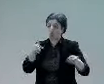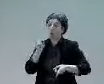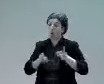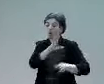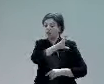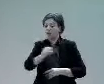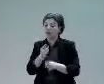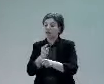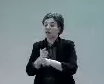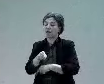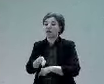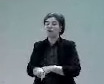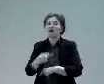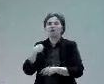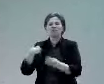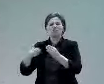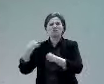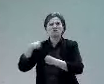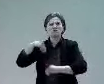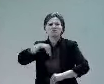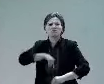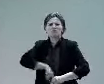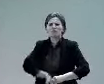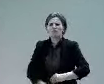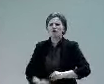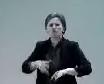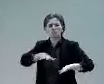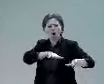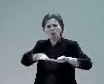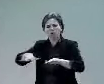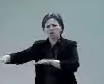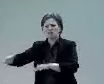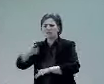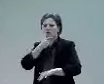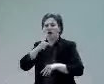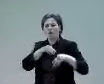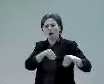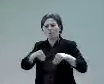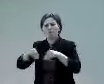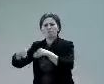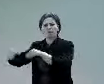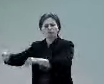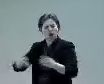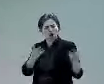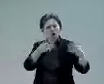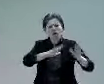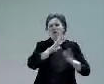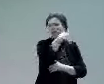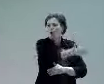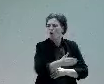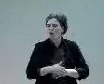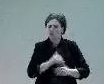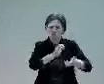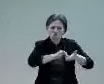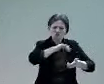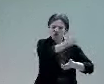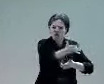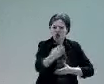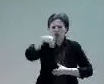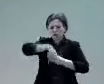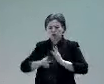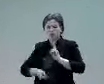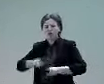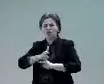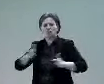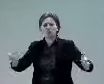interrogarci profondamente sul perché le cose più belle, le mobilitazioni più partecipate si stanno organizzando fuori, nella società e non nella